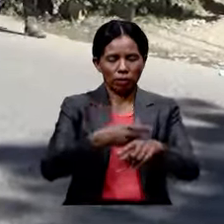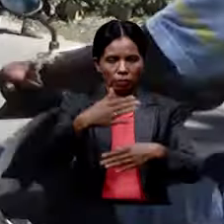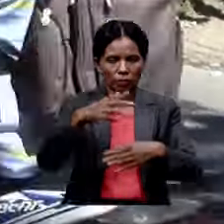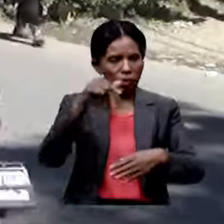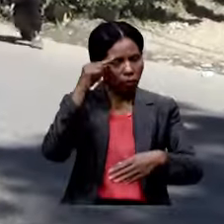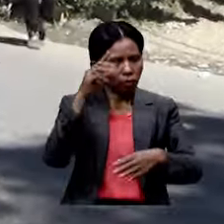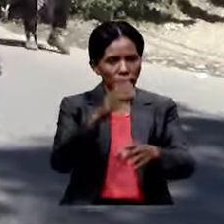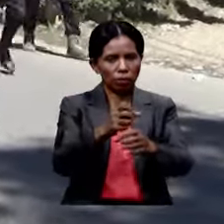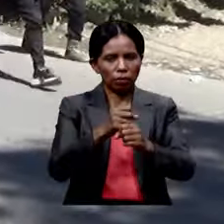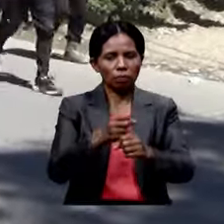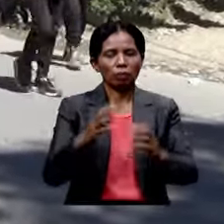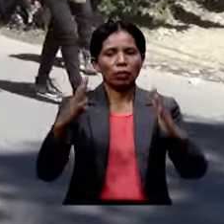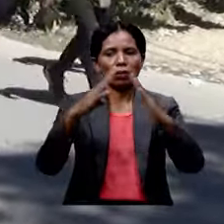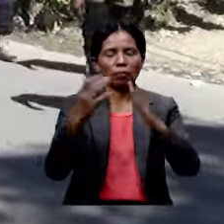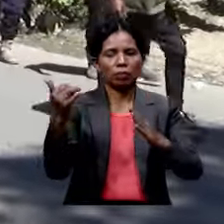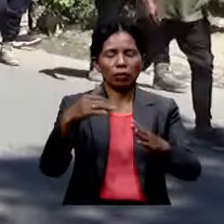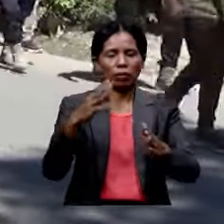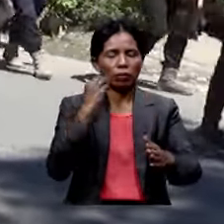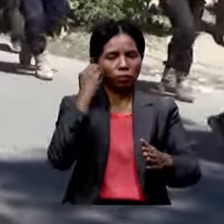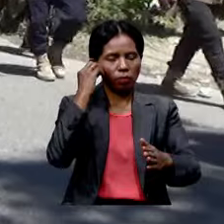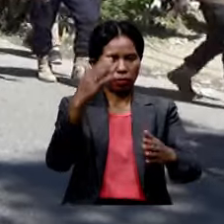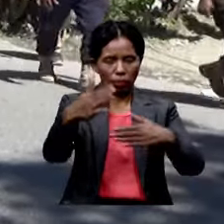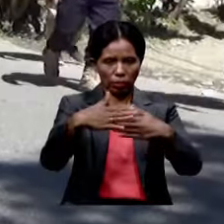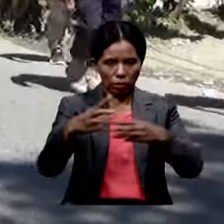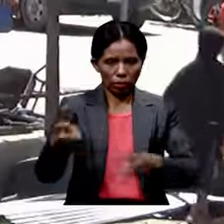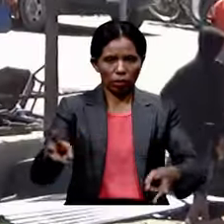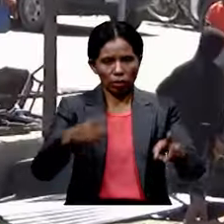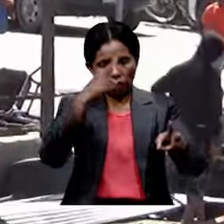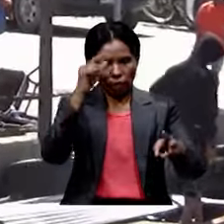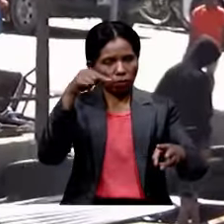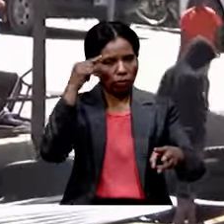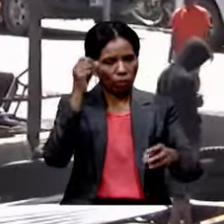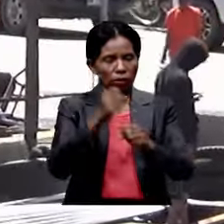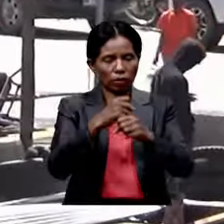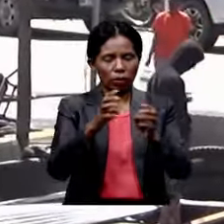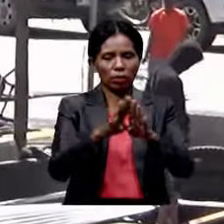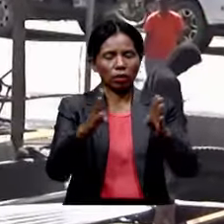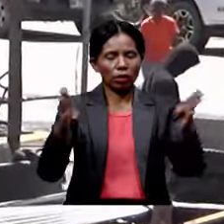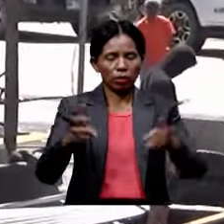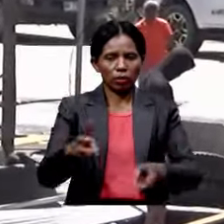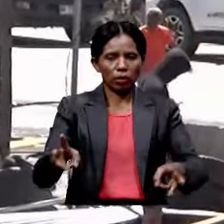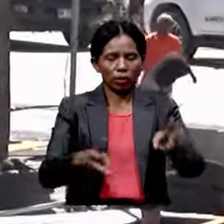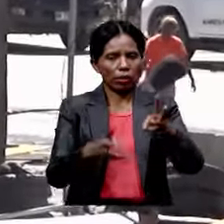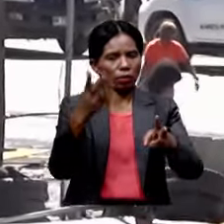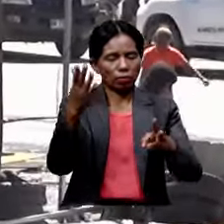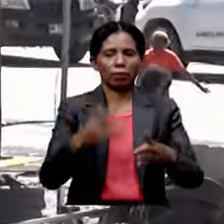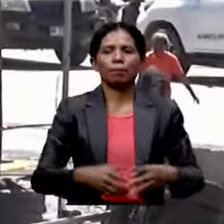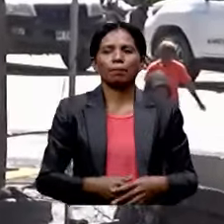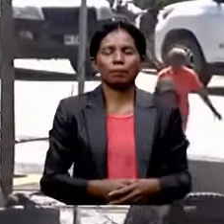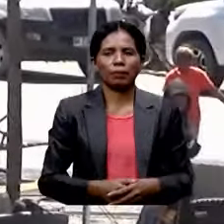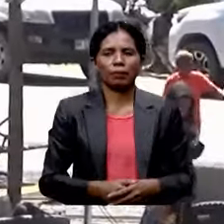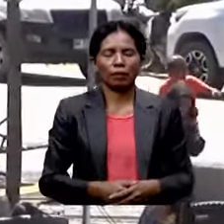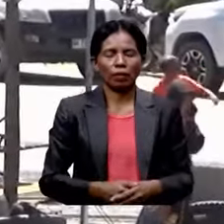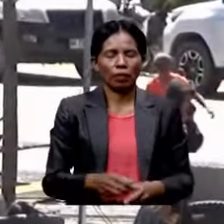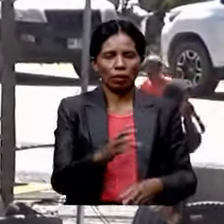guvernu sai sobu uma sira nebe komunidade hari besi kliu estrada ninin tamba guvernu atu haluan tan estrada iha diresang refere. Sidi atu sabe fatuahi